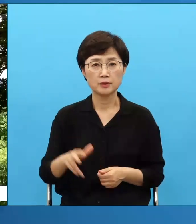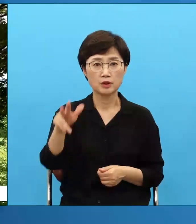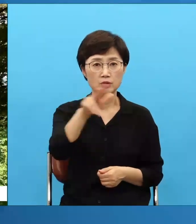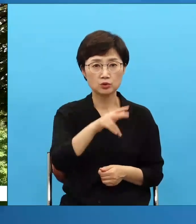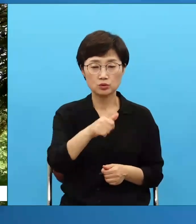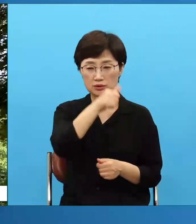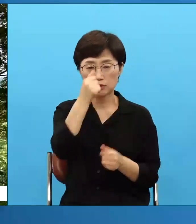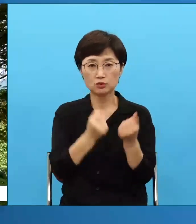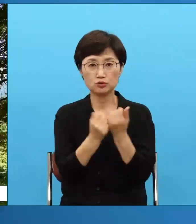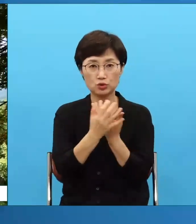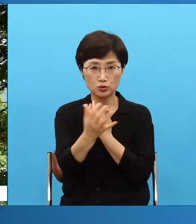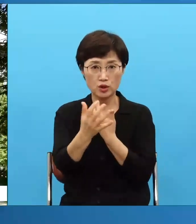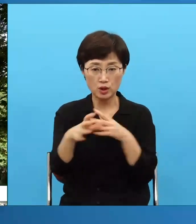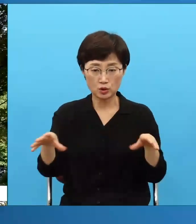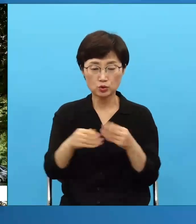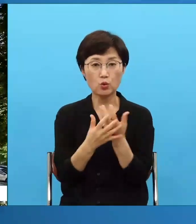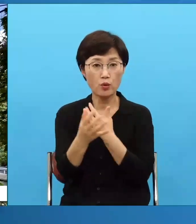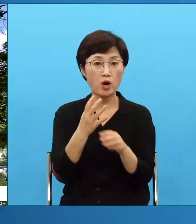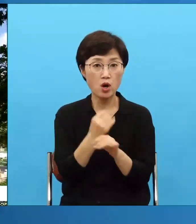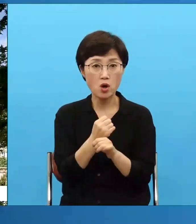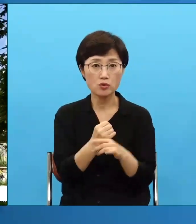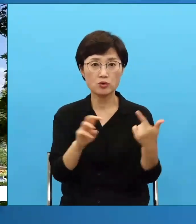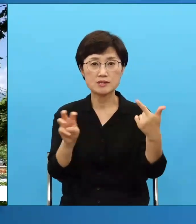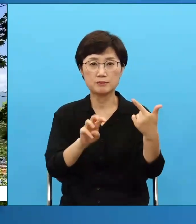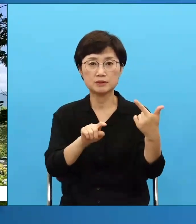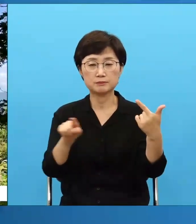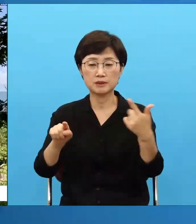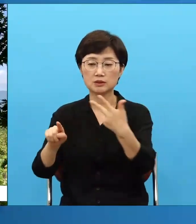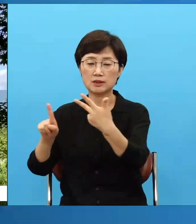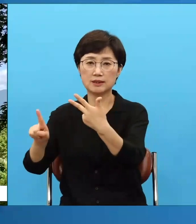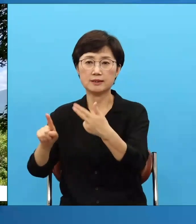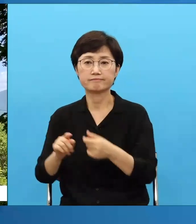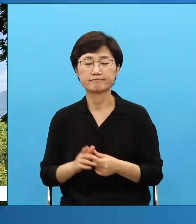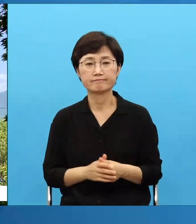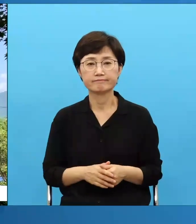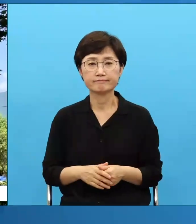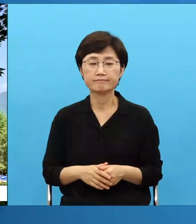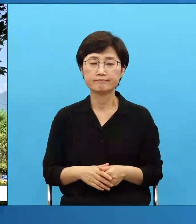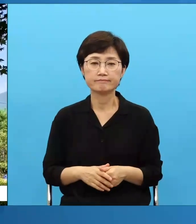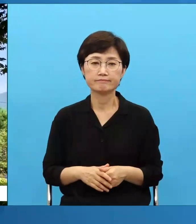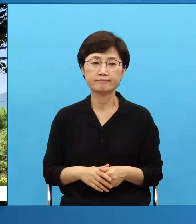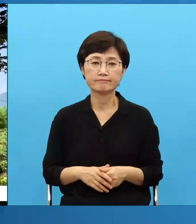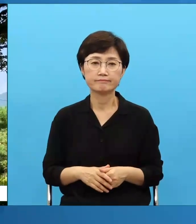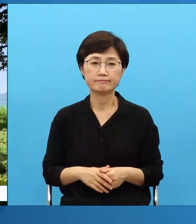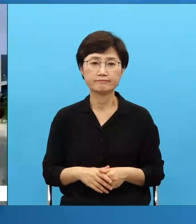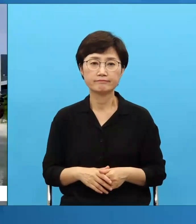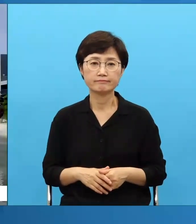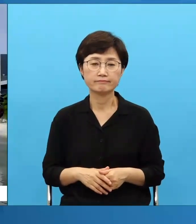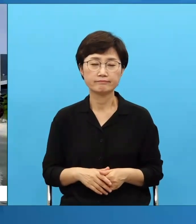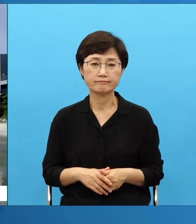전국장로 수련회 및 정기총회가 30일부터 이틀간 덕평 RUTC에서 진행됩니다.